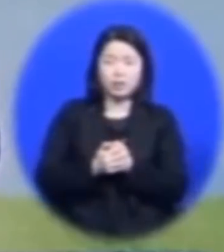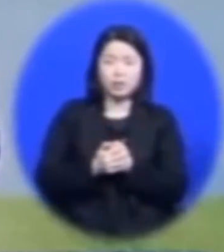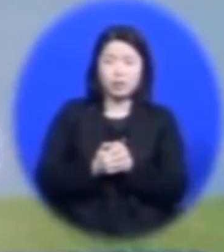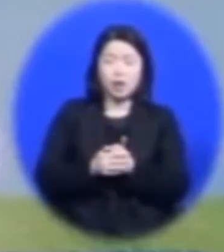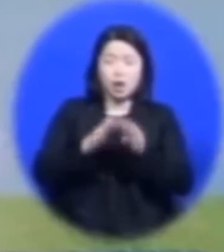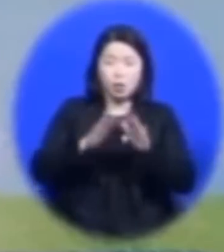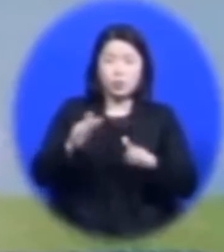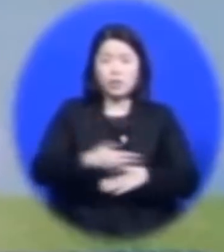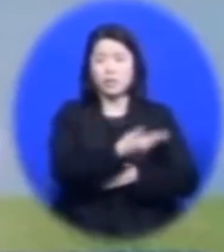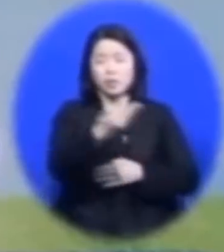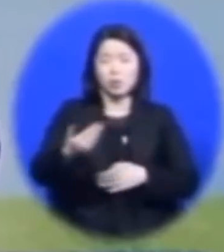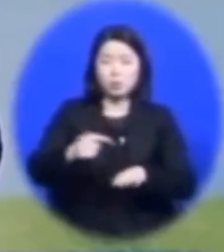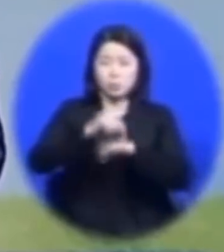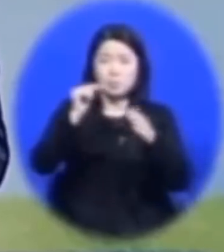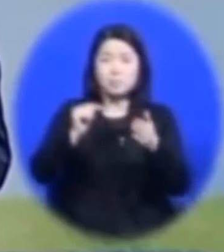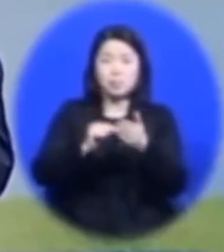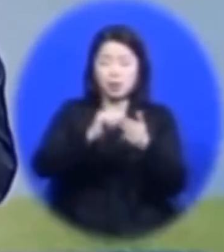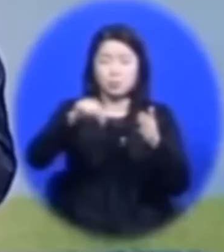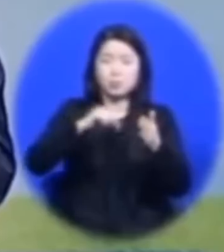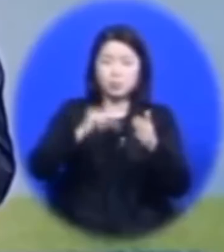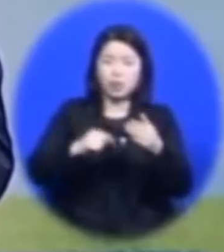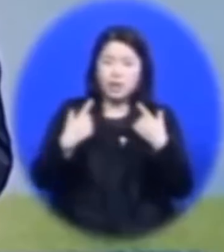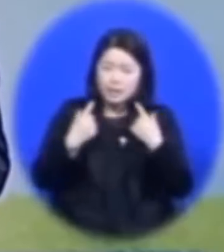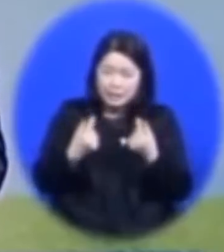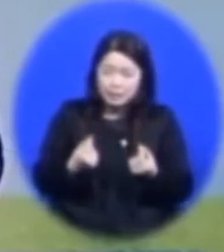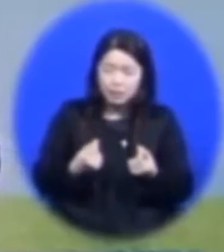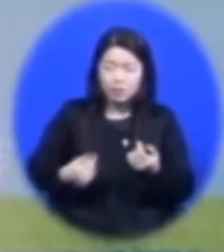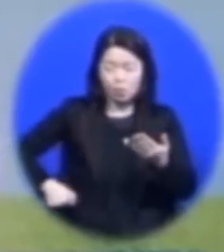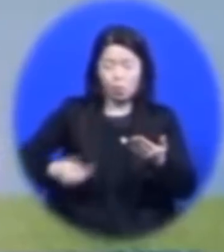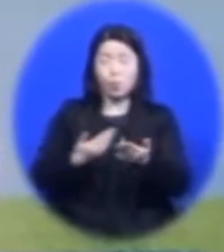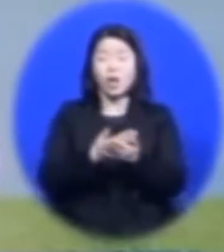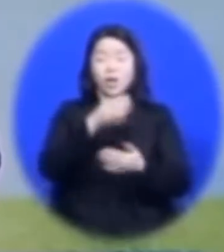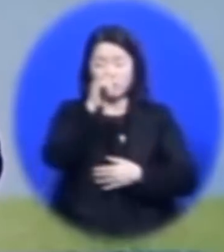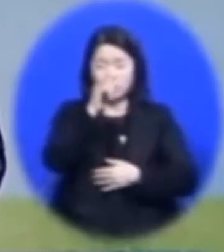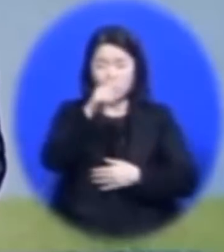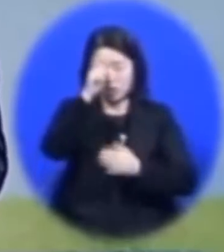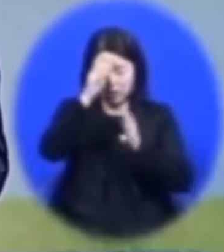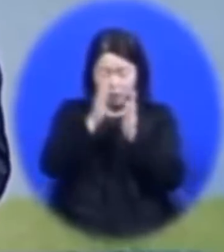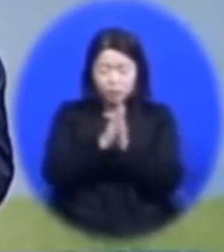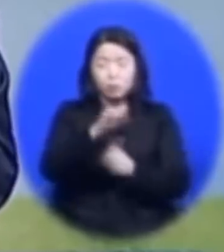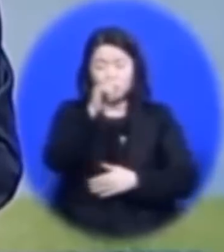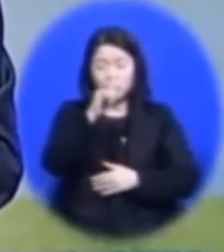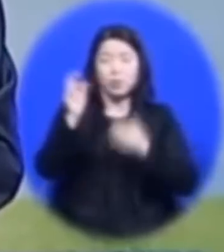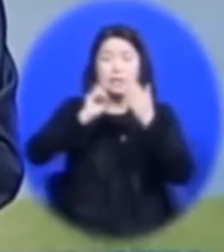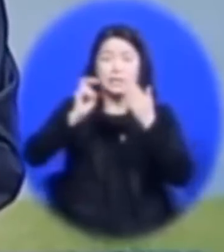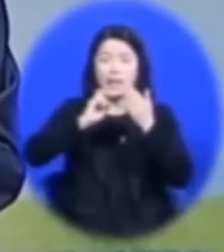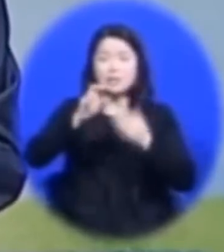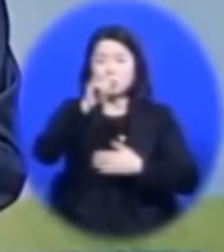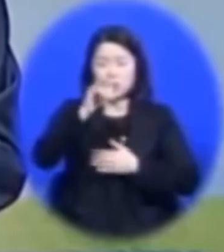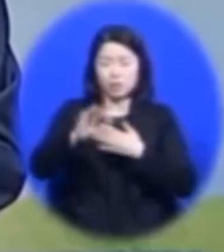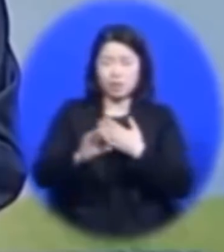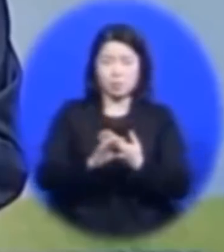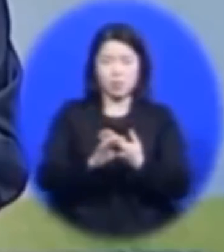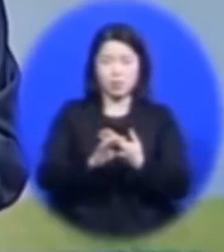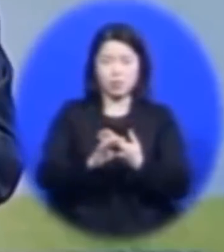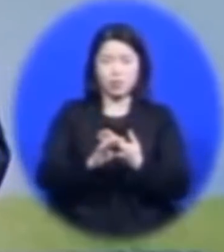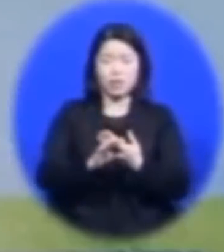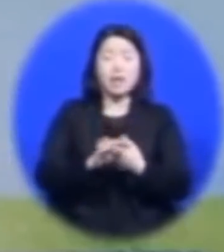오늘 여러분들의 마음속에 여전히 회개 가 있고 기도가 있고 찬송이 있다면